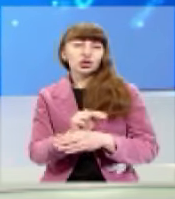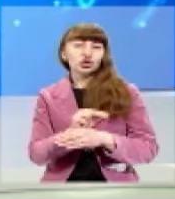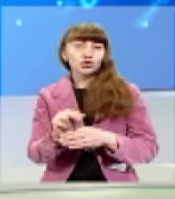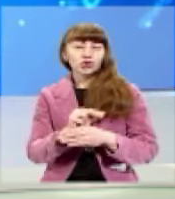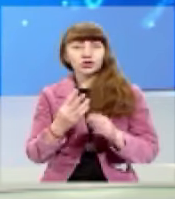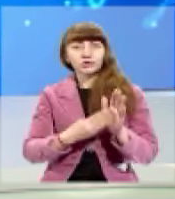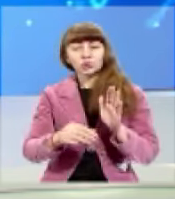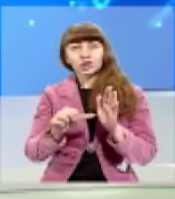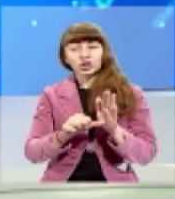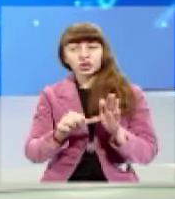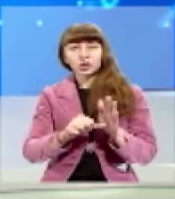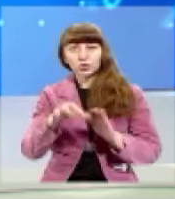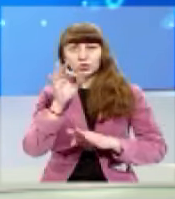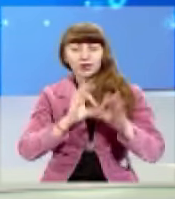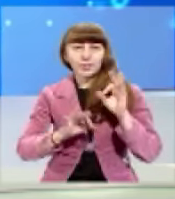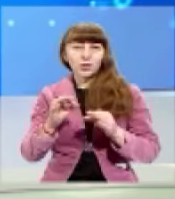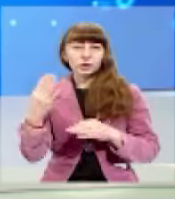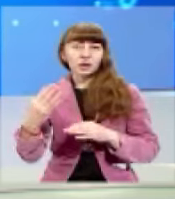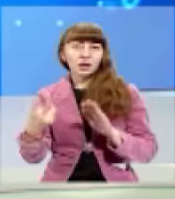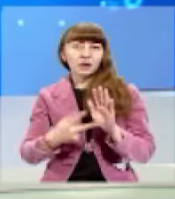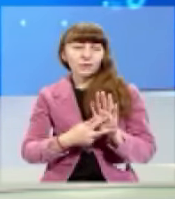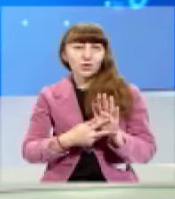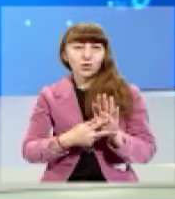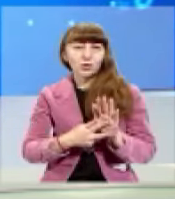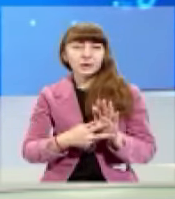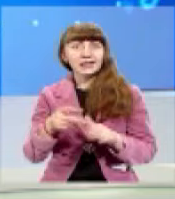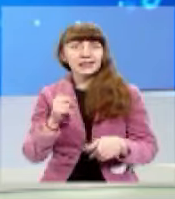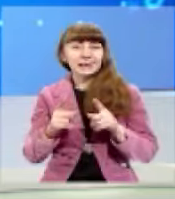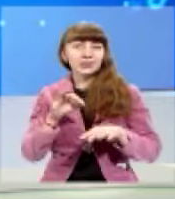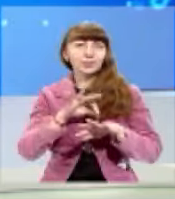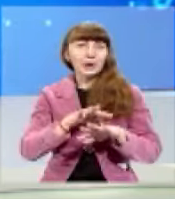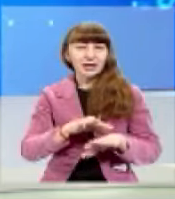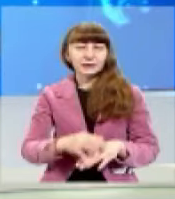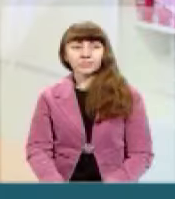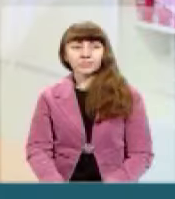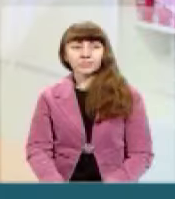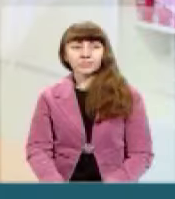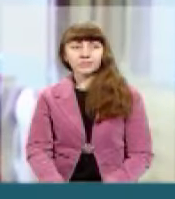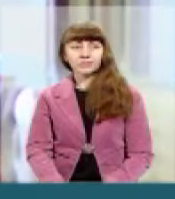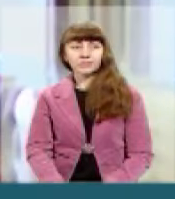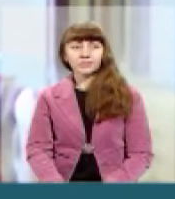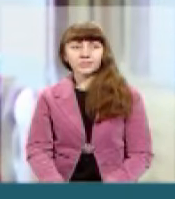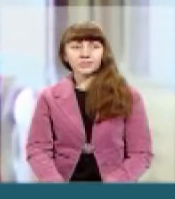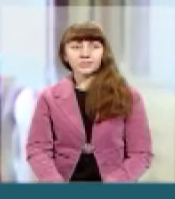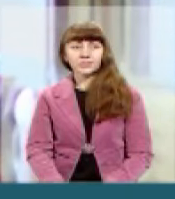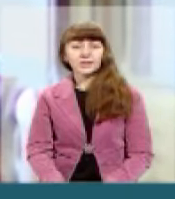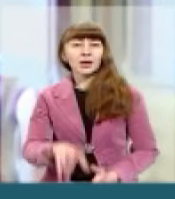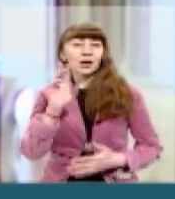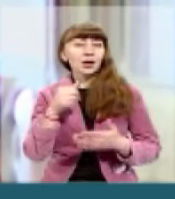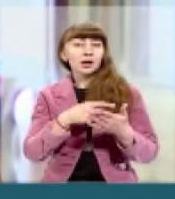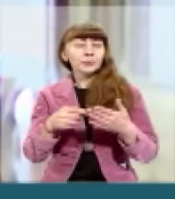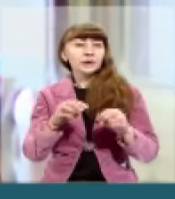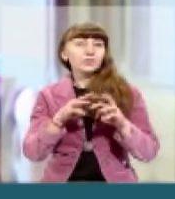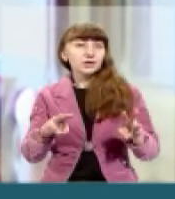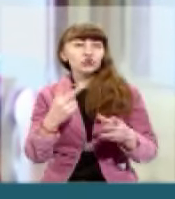96 лекарственными средствами по 48 малоисследованным или редким заболеваниям. При этом, как отметили в